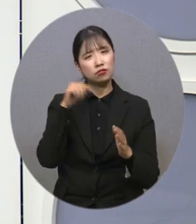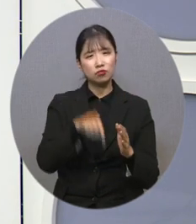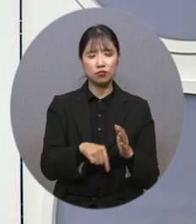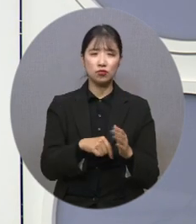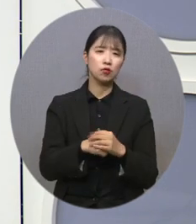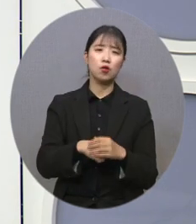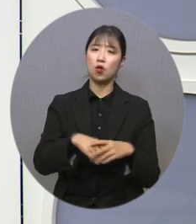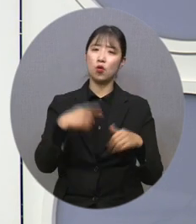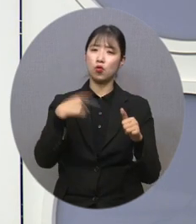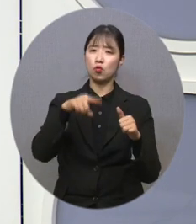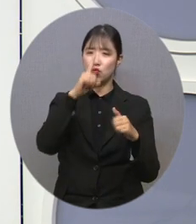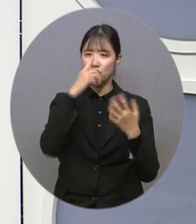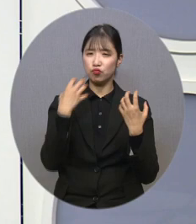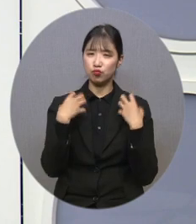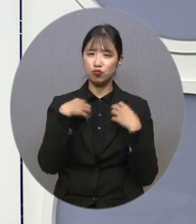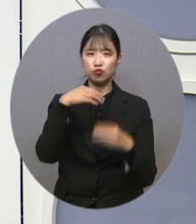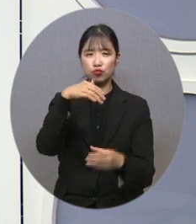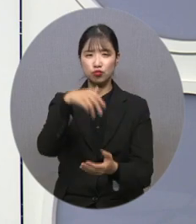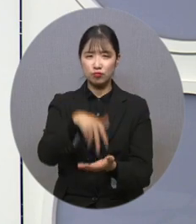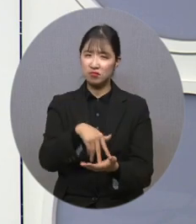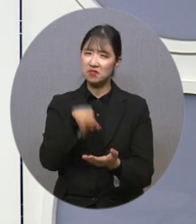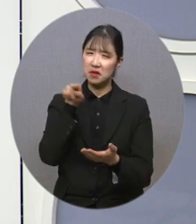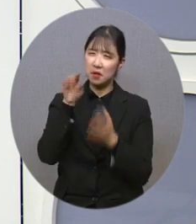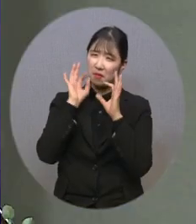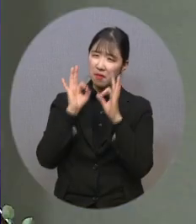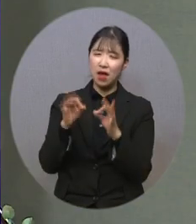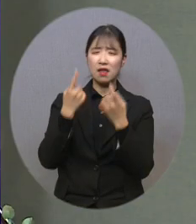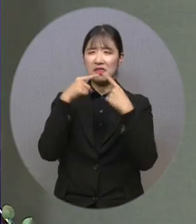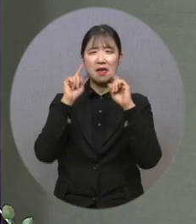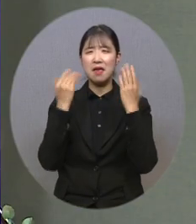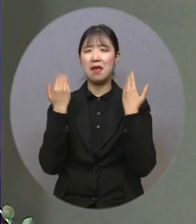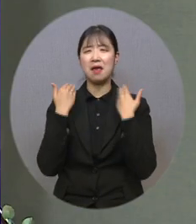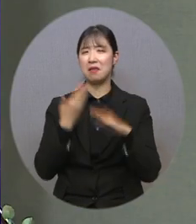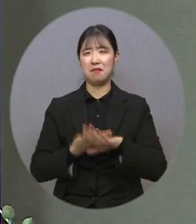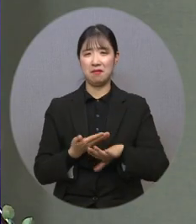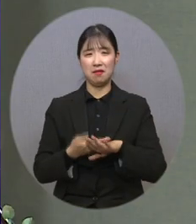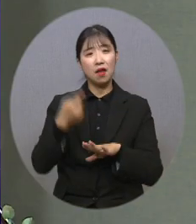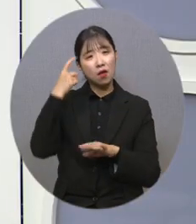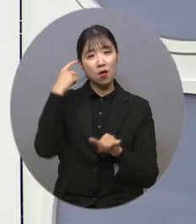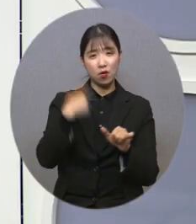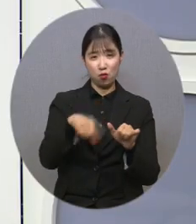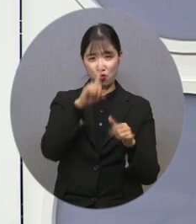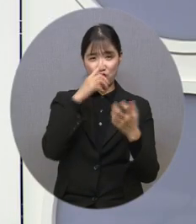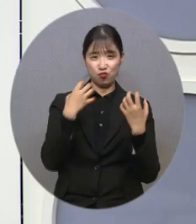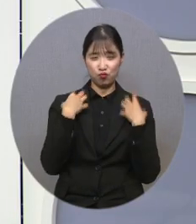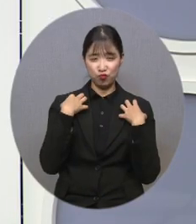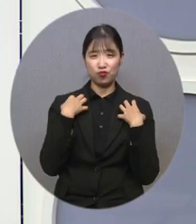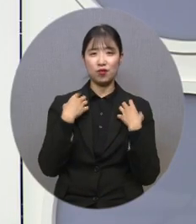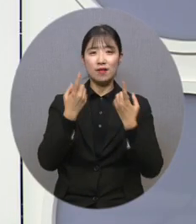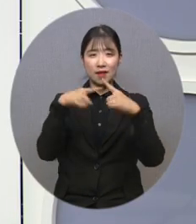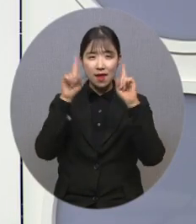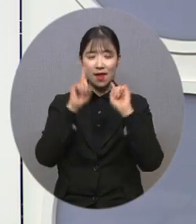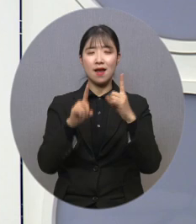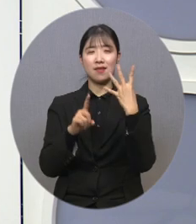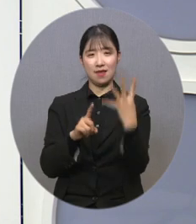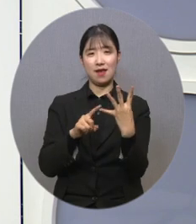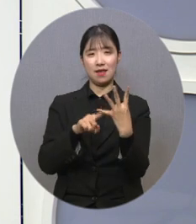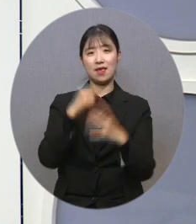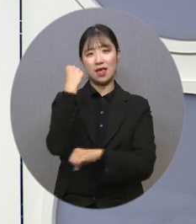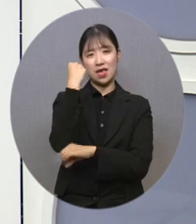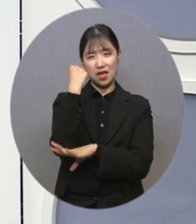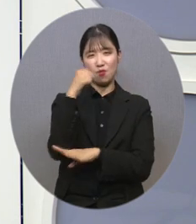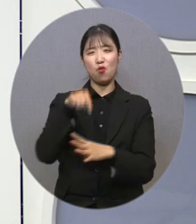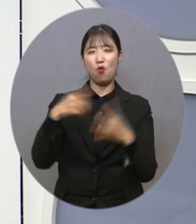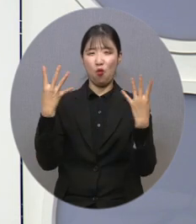우리나라에서 지금 교육부의 입장에서 보면 대학이라고 할 수가 없습니다. 왜냐하면 교육부는 대학의 4대 기본 요건이라는 걸